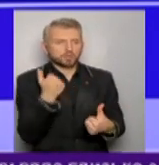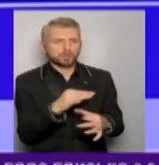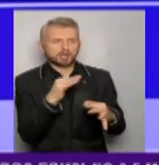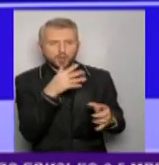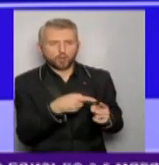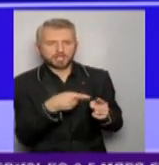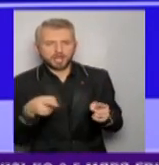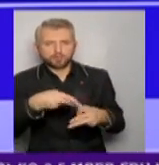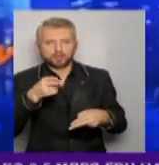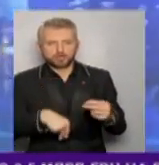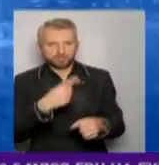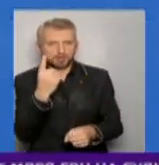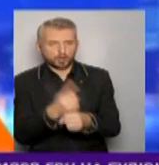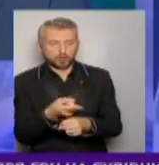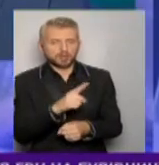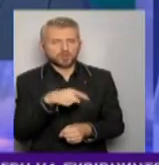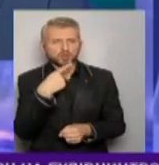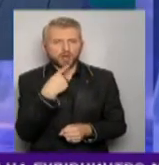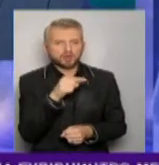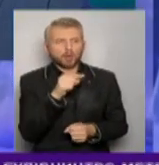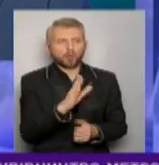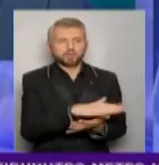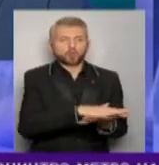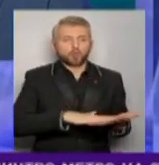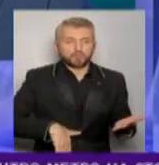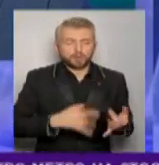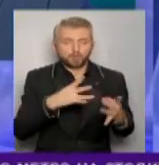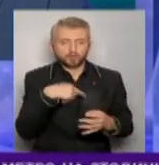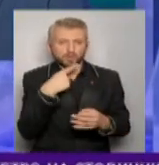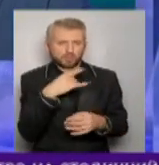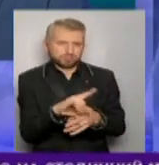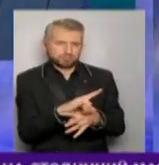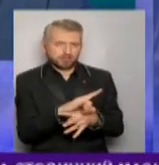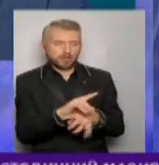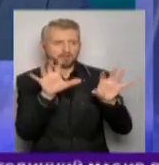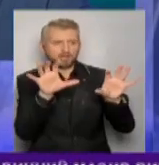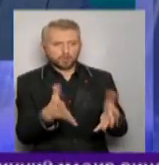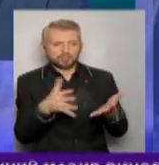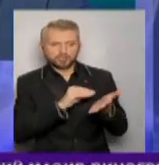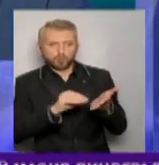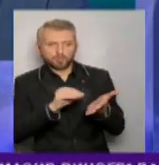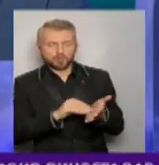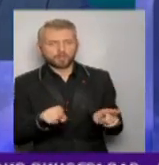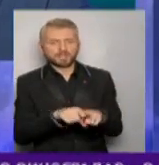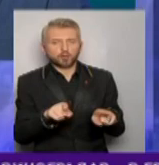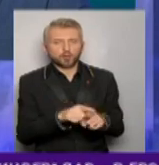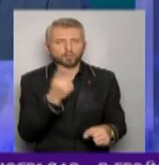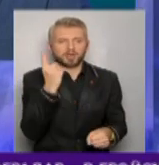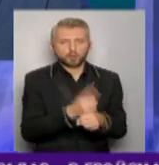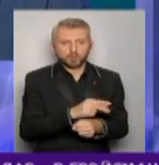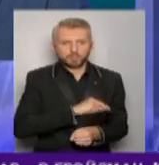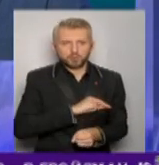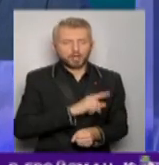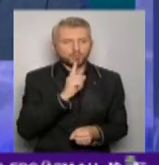терміну закінчення мораторію. Те, що вам кажуть, що його продовжують, вам просто кажуть неправду. Тому що в законі чітко пише, що все одно мораторії діє, допоки